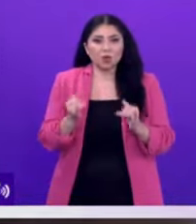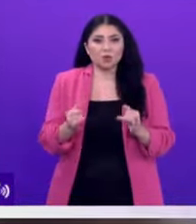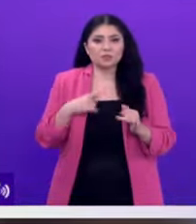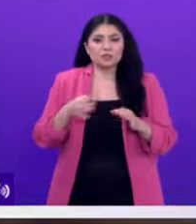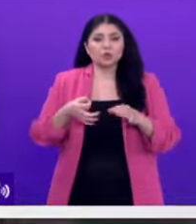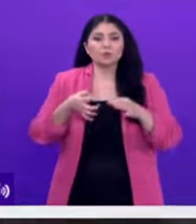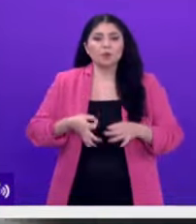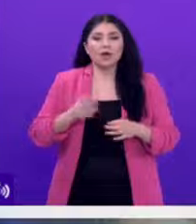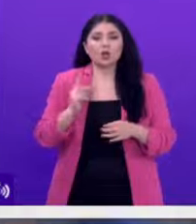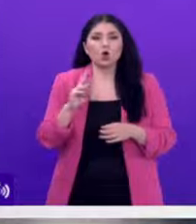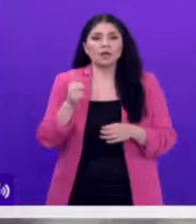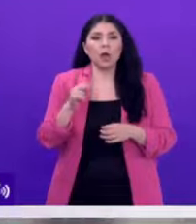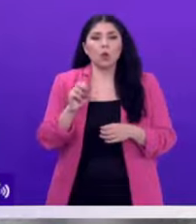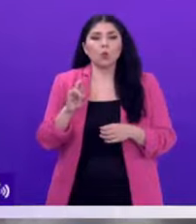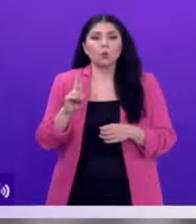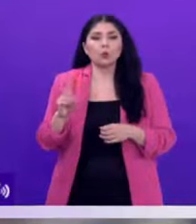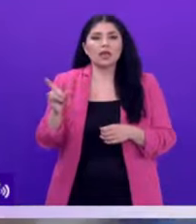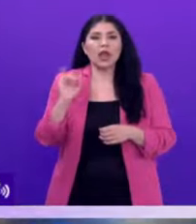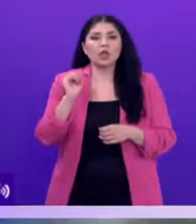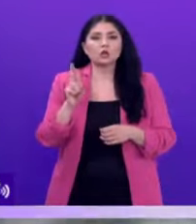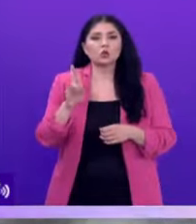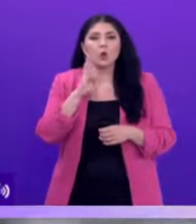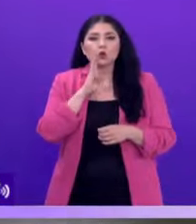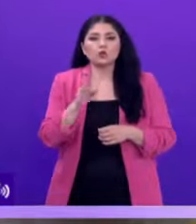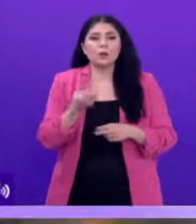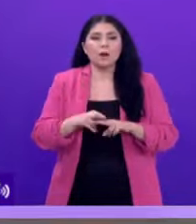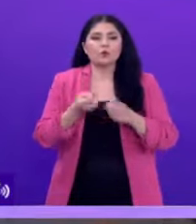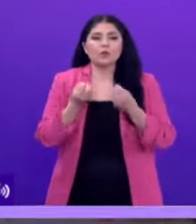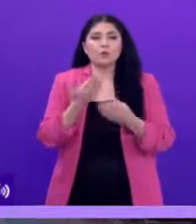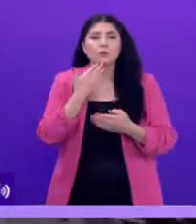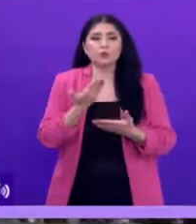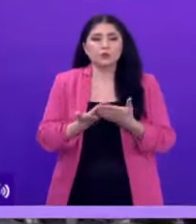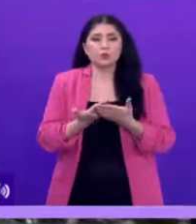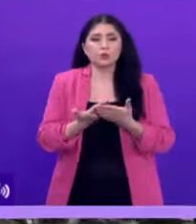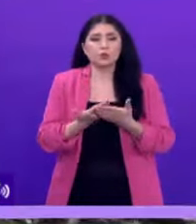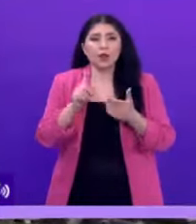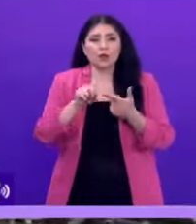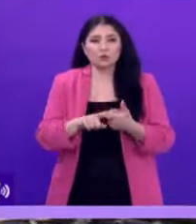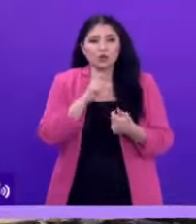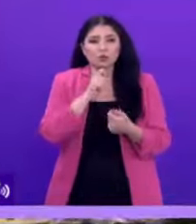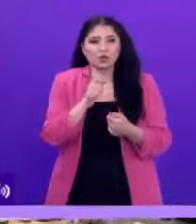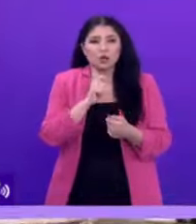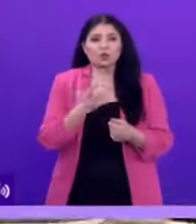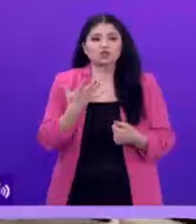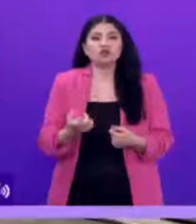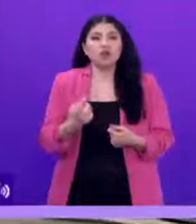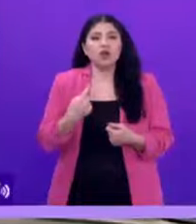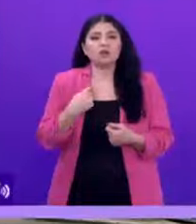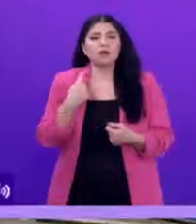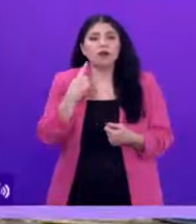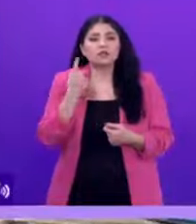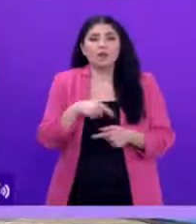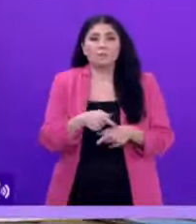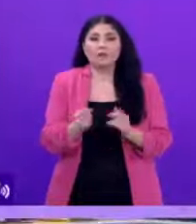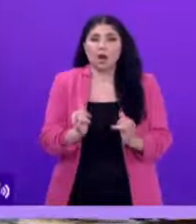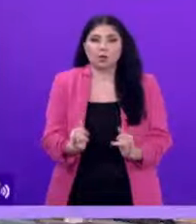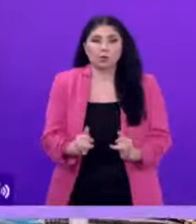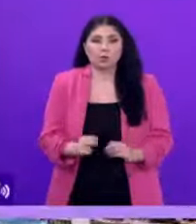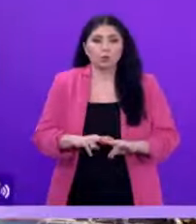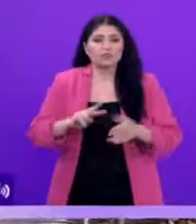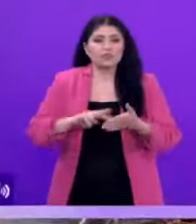doamna Dorina Lupu de la ISU Botoșan cu mai multe informații. Mulțumesc tare mult pentru intervenția în jurnal. Ce ați reușit să aflați până acum? Cum